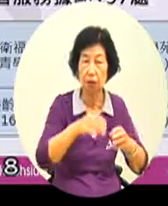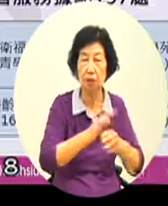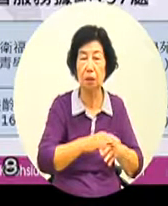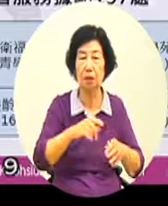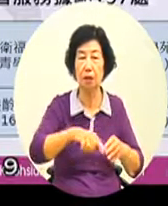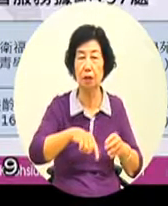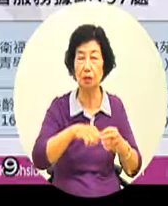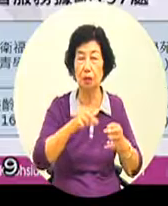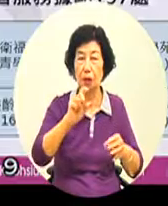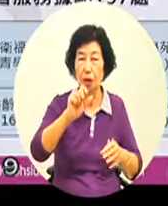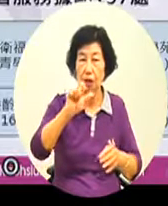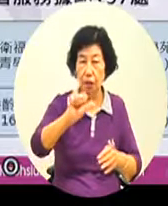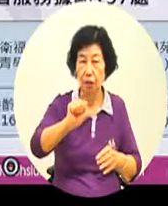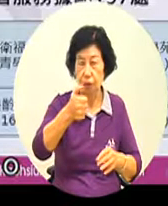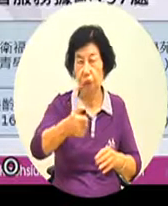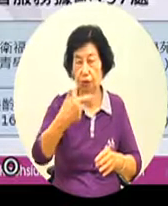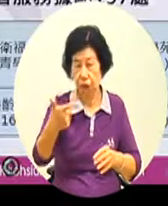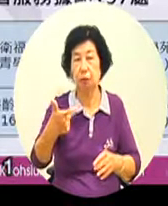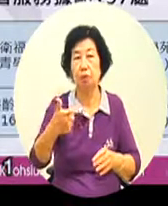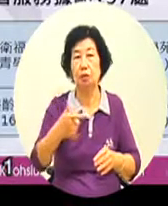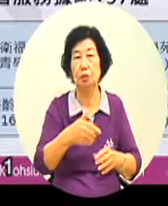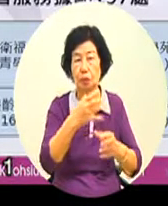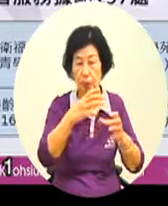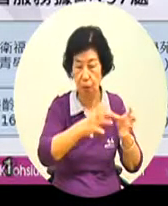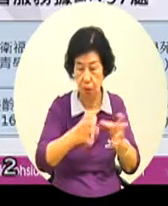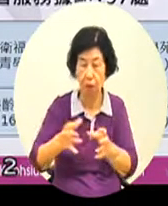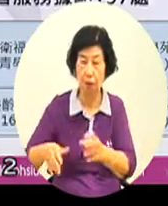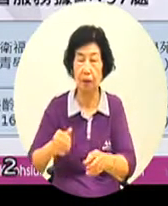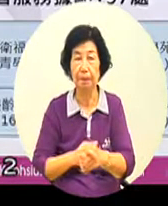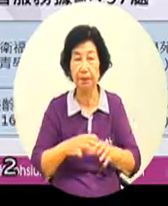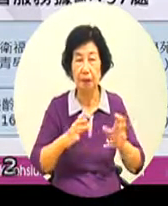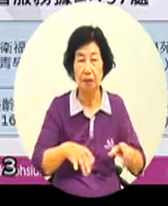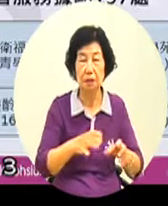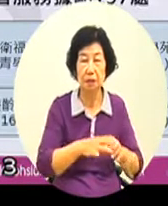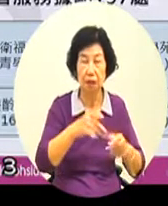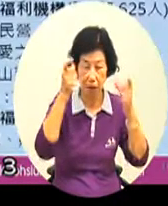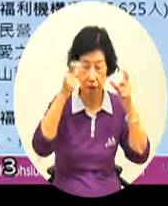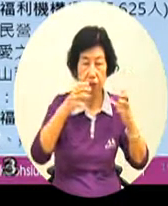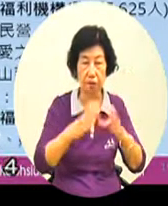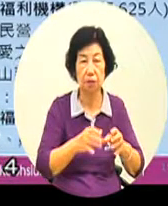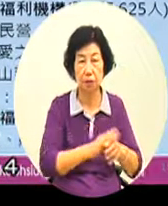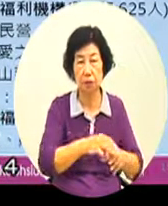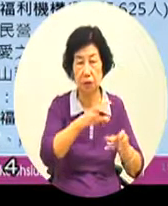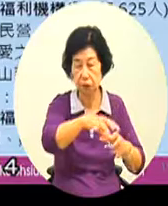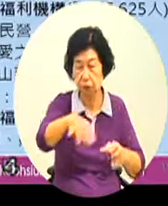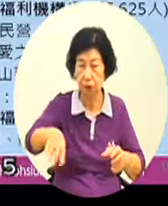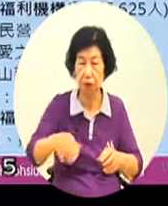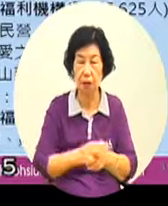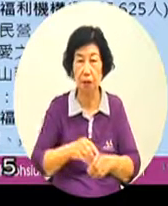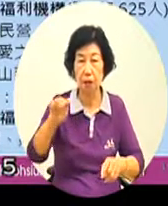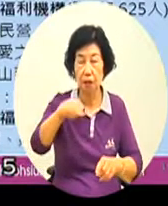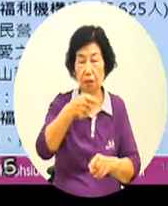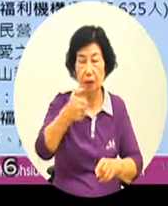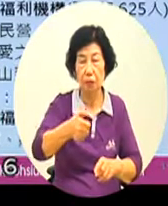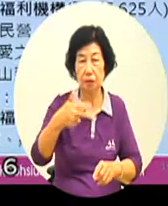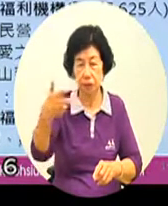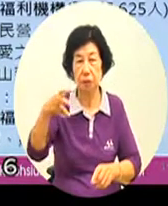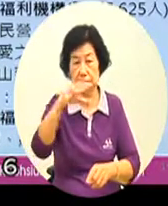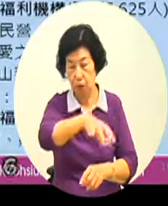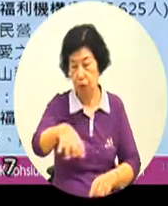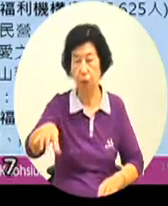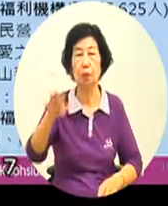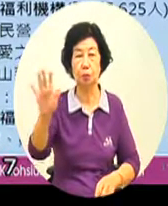们高龄学习的服务据点全高雄市有197处。那我们为了能够